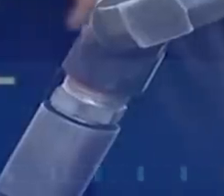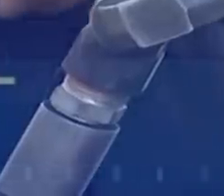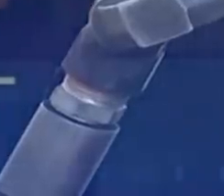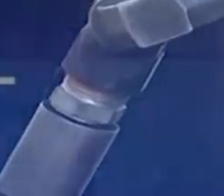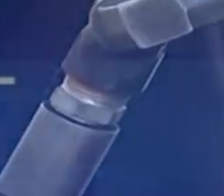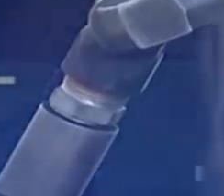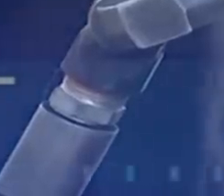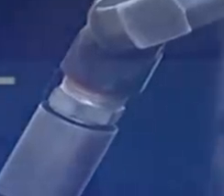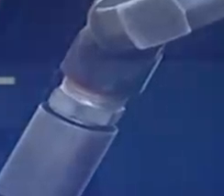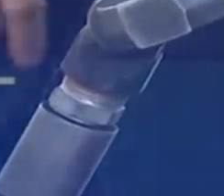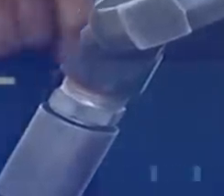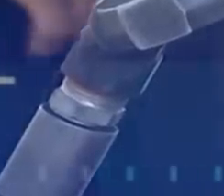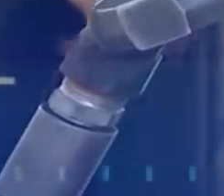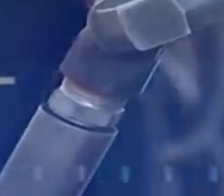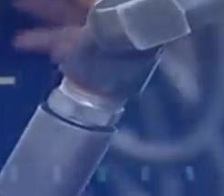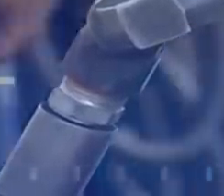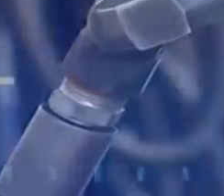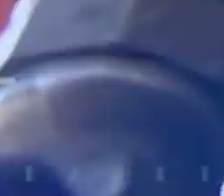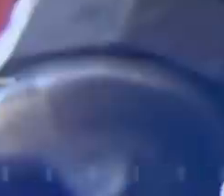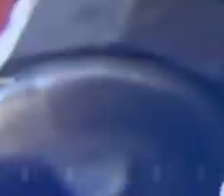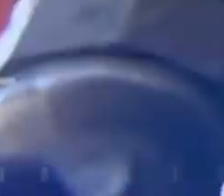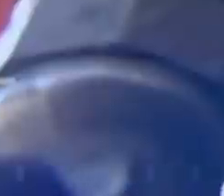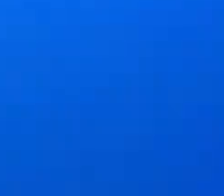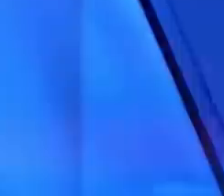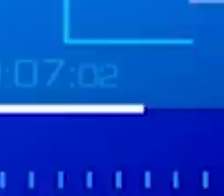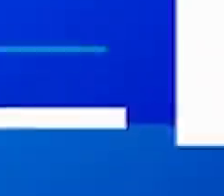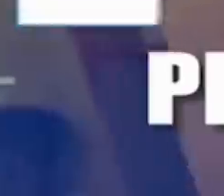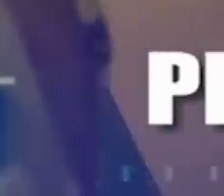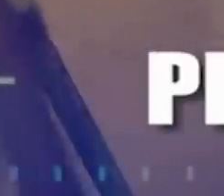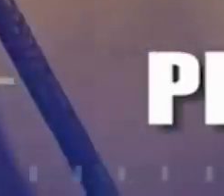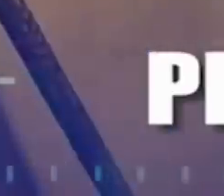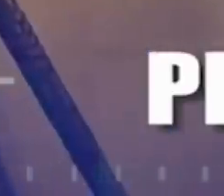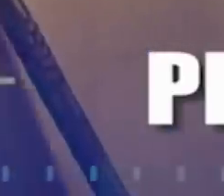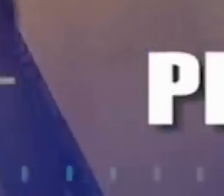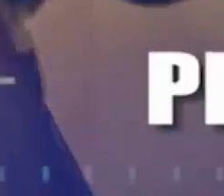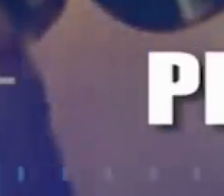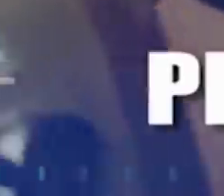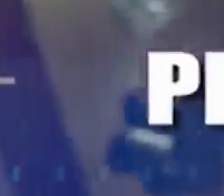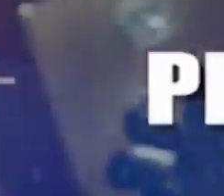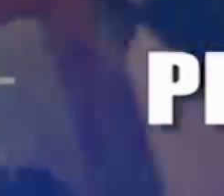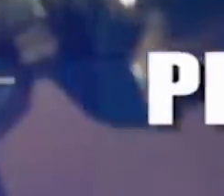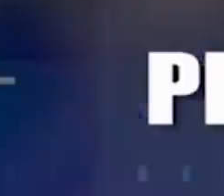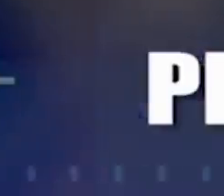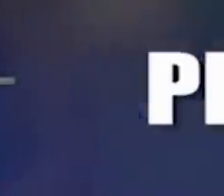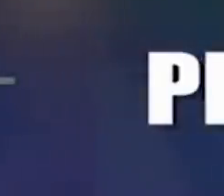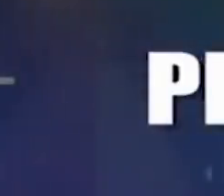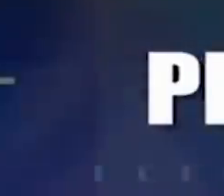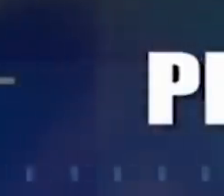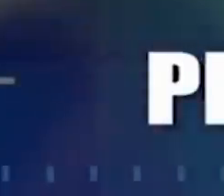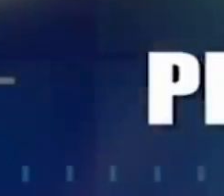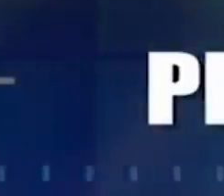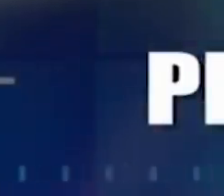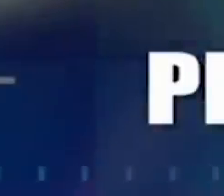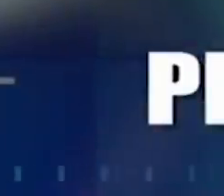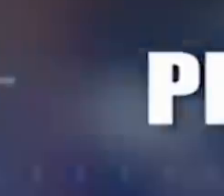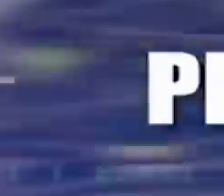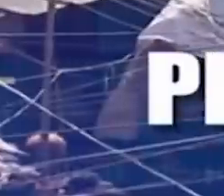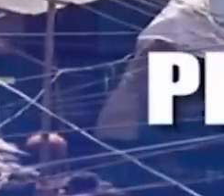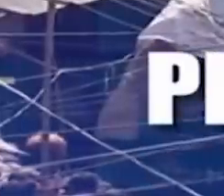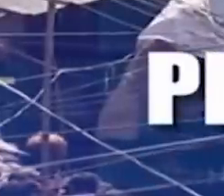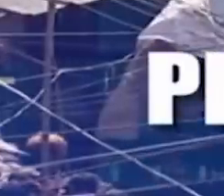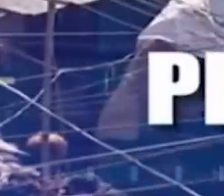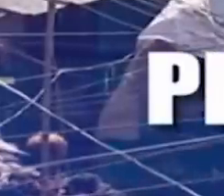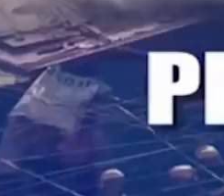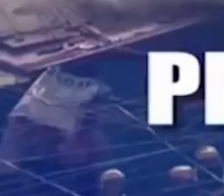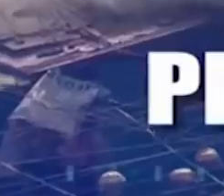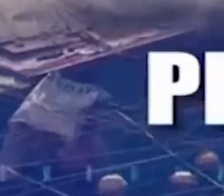industry. Mga motorista, kaya pa ba ang taas presyo? Peligro ng sunog, paano maiiwasan mula sa cellphone na umusok?